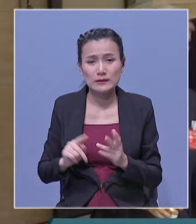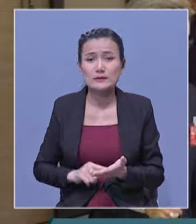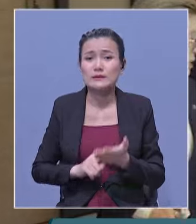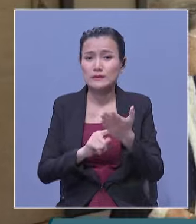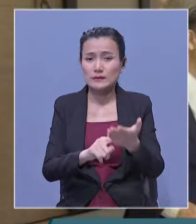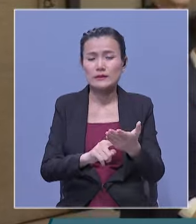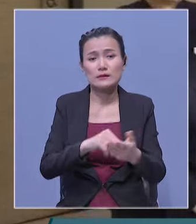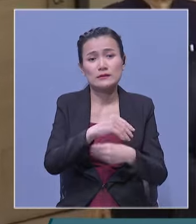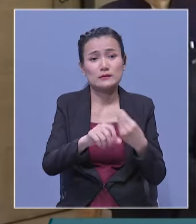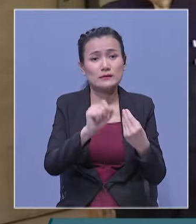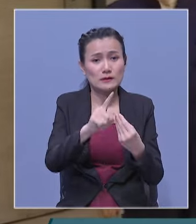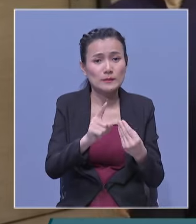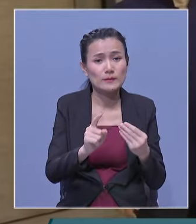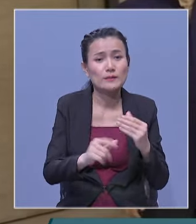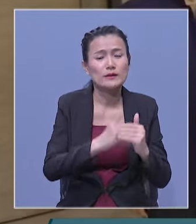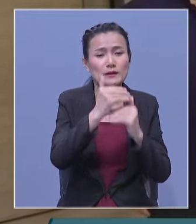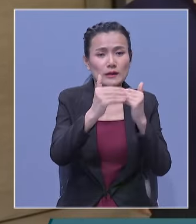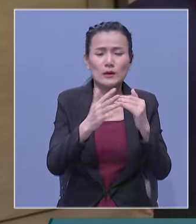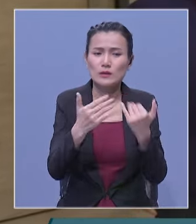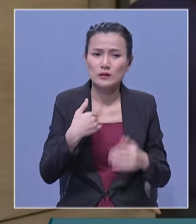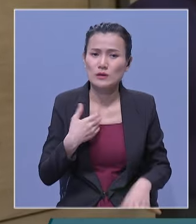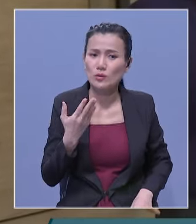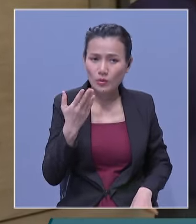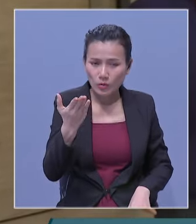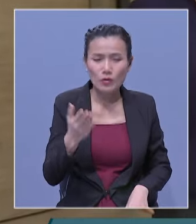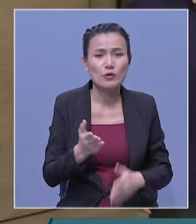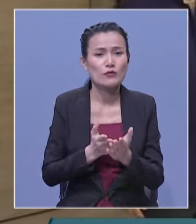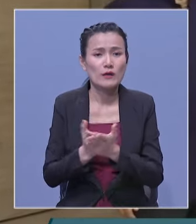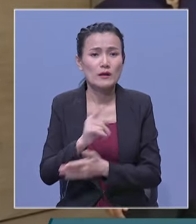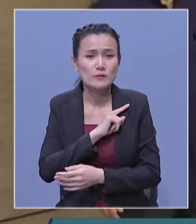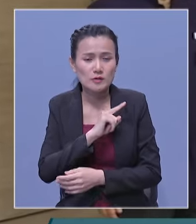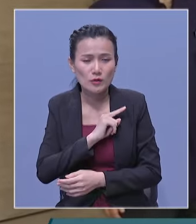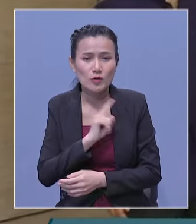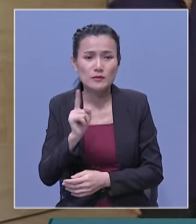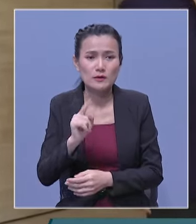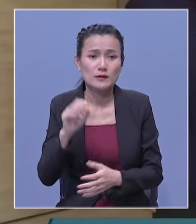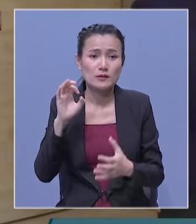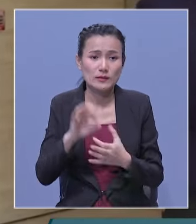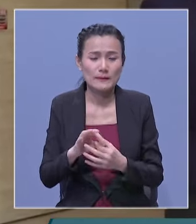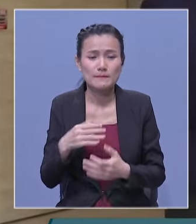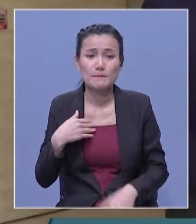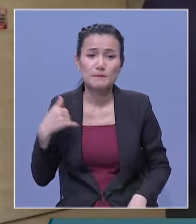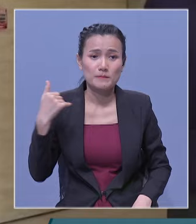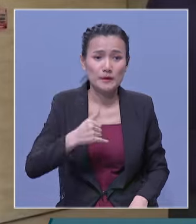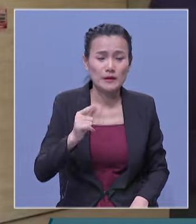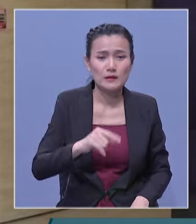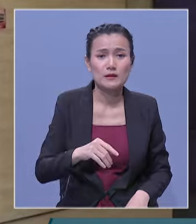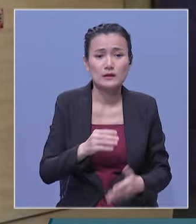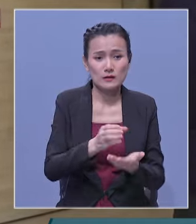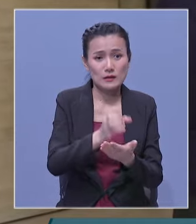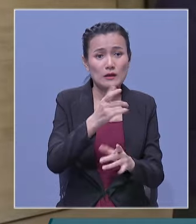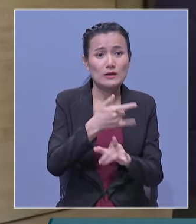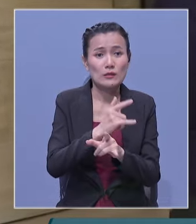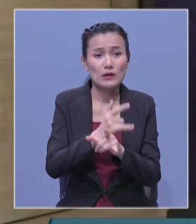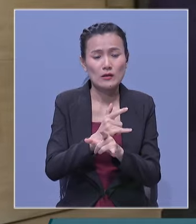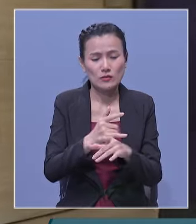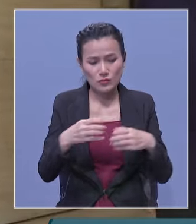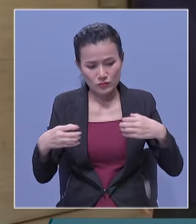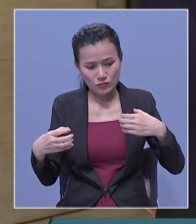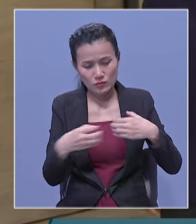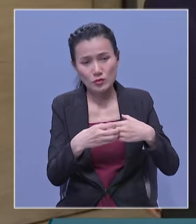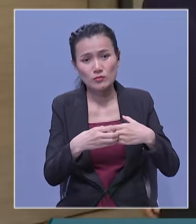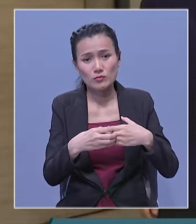พื่อคัดค้านและเรียกร้องให้เชิญหน่วยงานที่เกี่ยวข้องมาชี้แจงกรณีการติดฉลากเป็นรูปน่ากลัวบนเครื่องดื่มแอลกอฮอล์โด